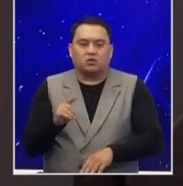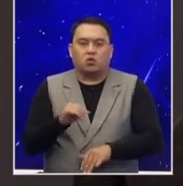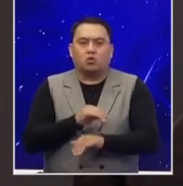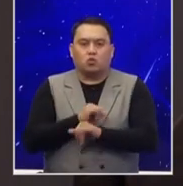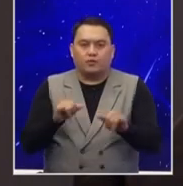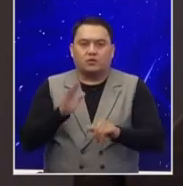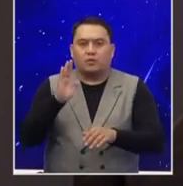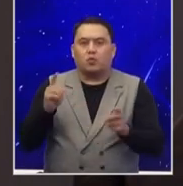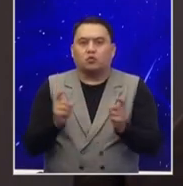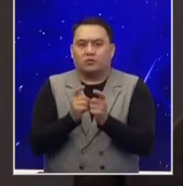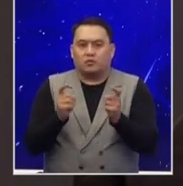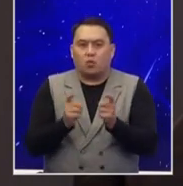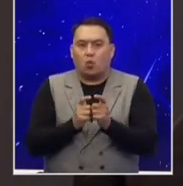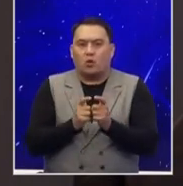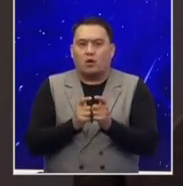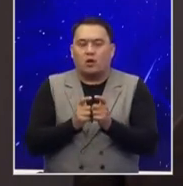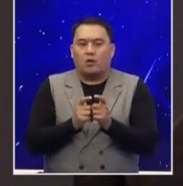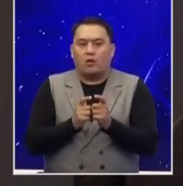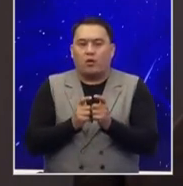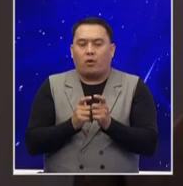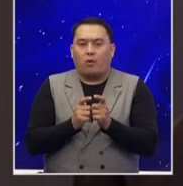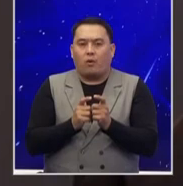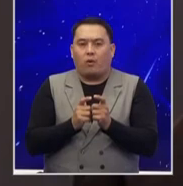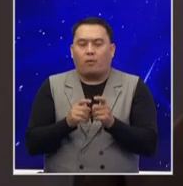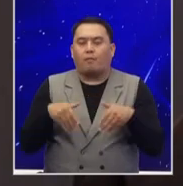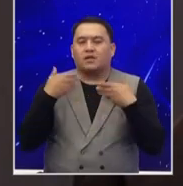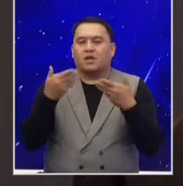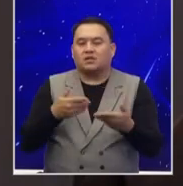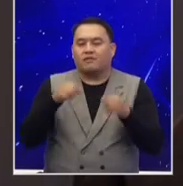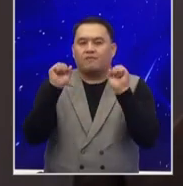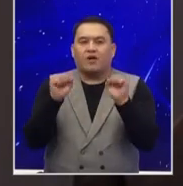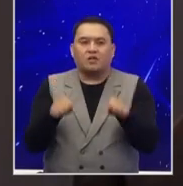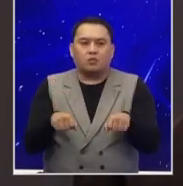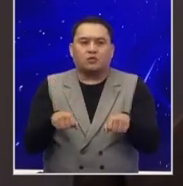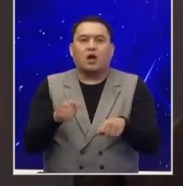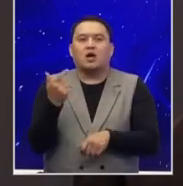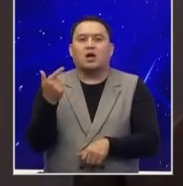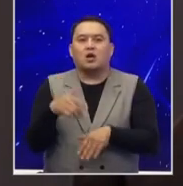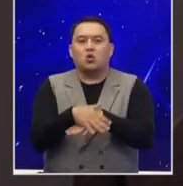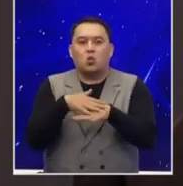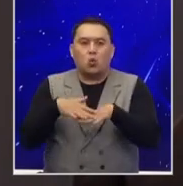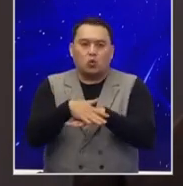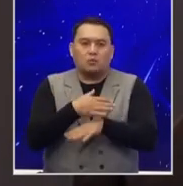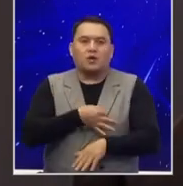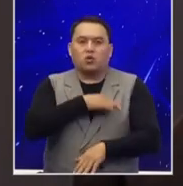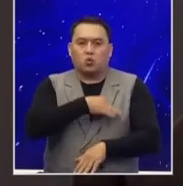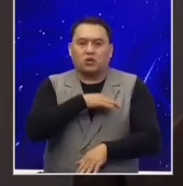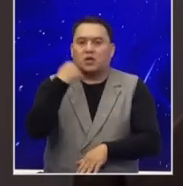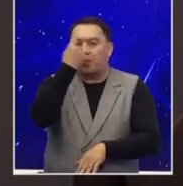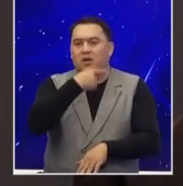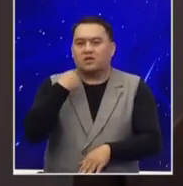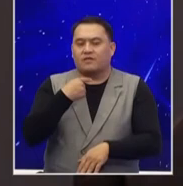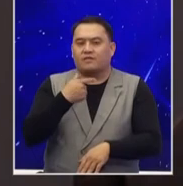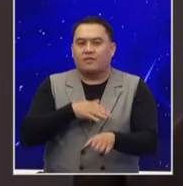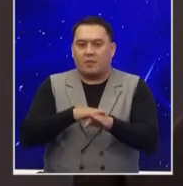такое количество споров, потому что этот АППК представляет возможность как гражданам, гражданам, так и юридическим лицам вот,